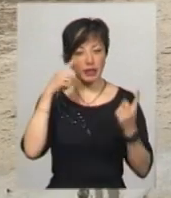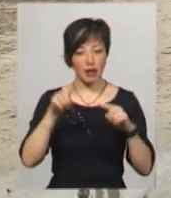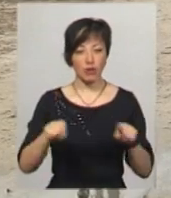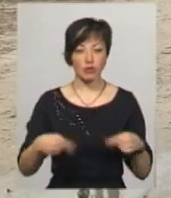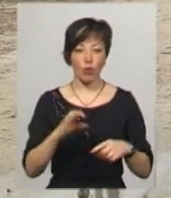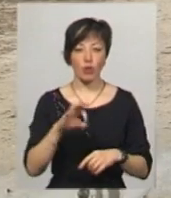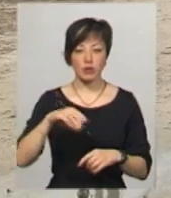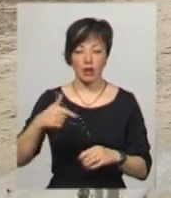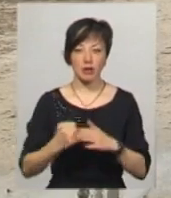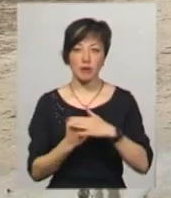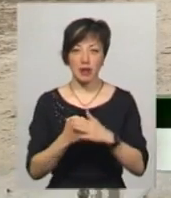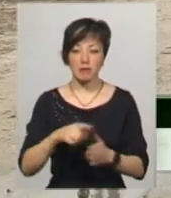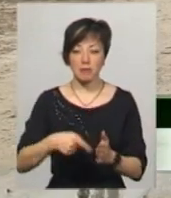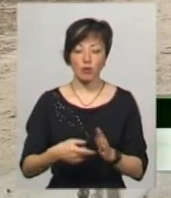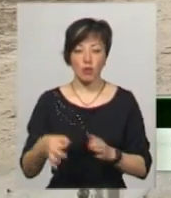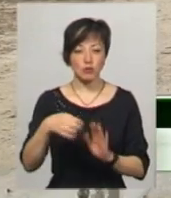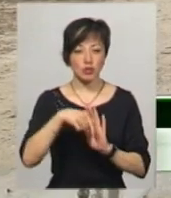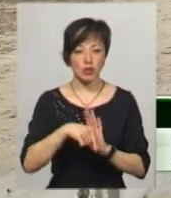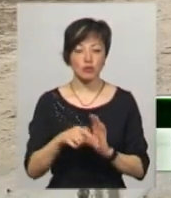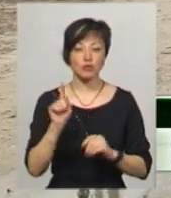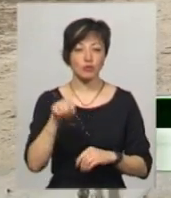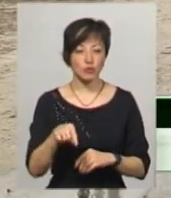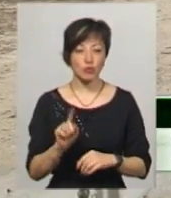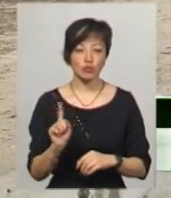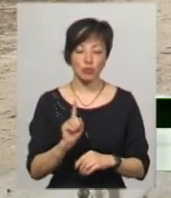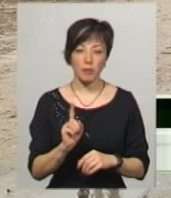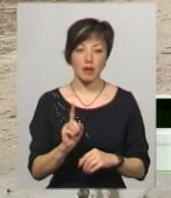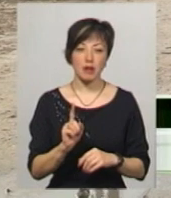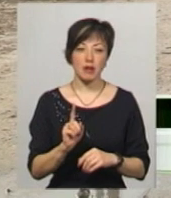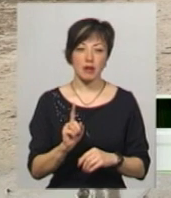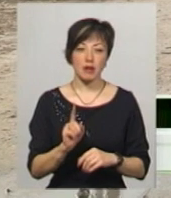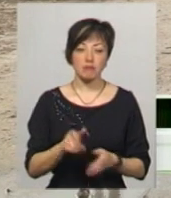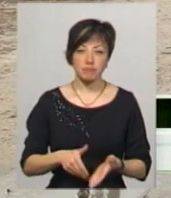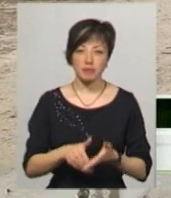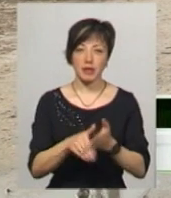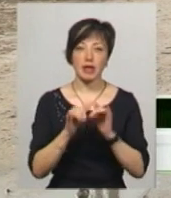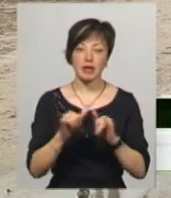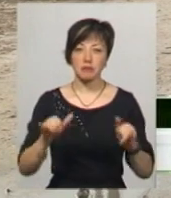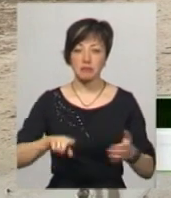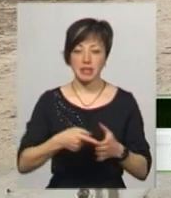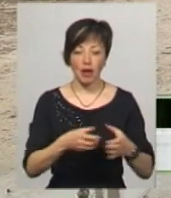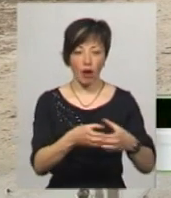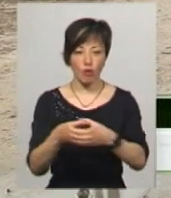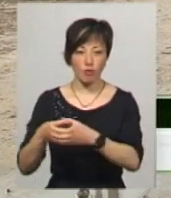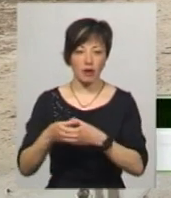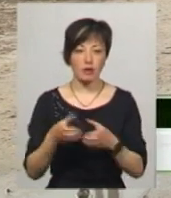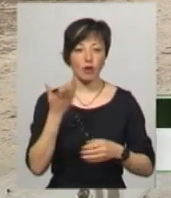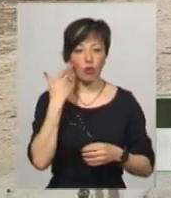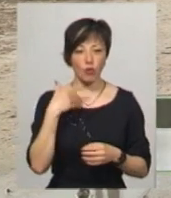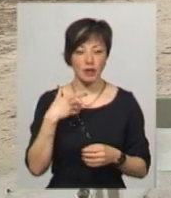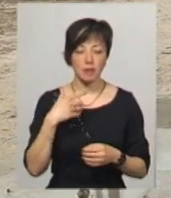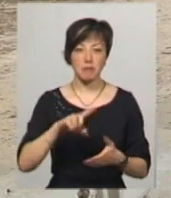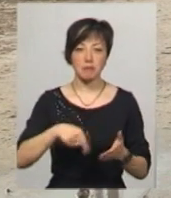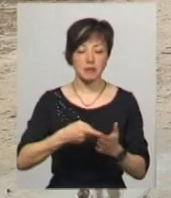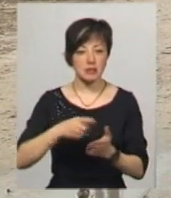утворення ОТГ на базі міст обласного значення стосувалася того, аби спровокувати ріст міських агломерацій, коли